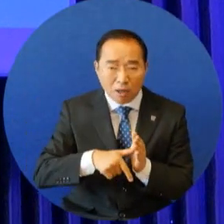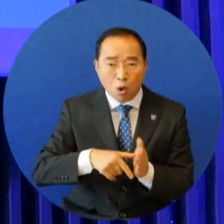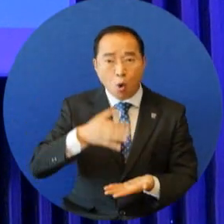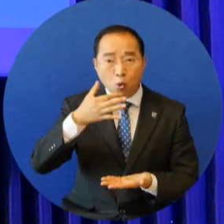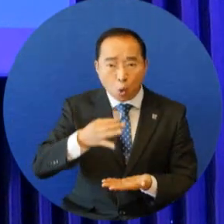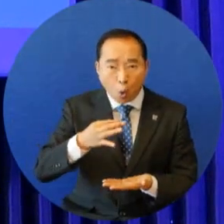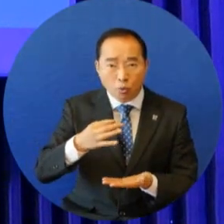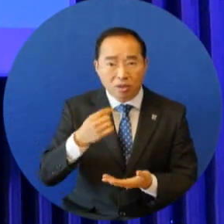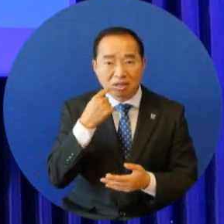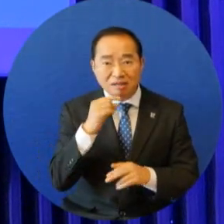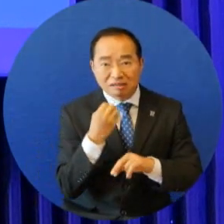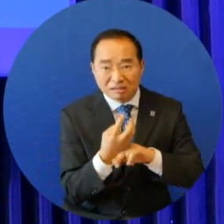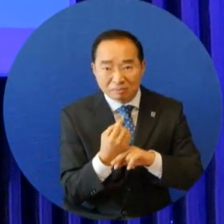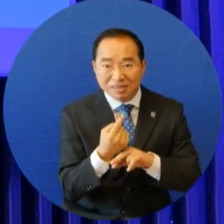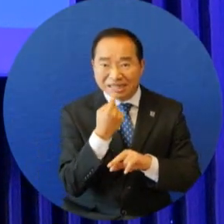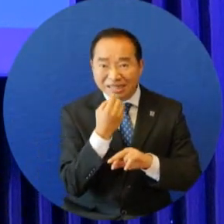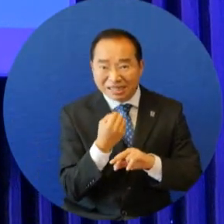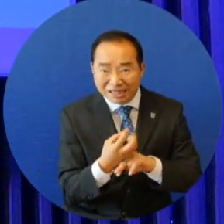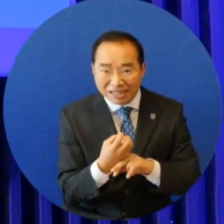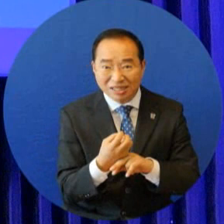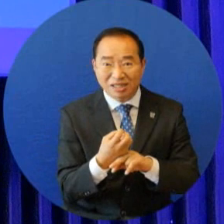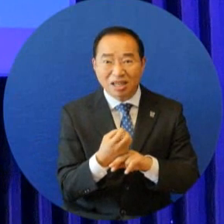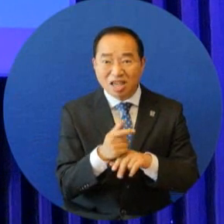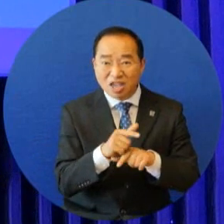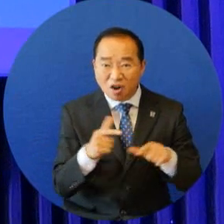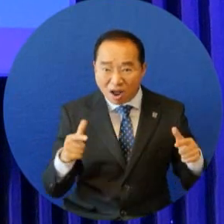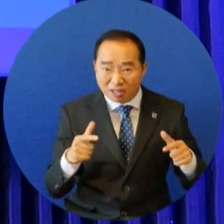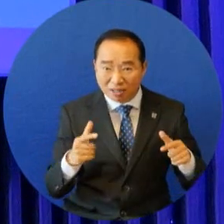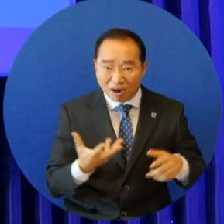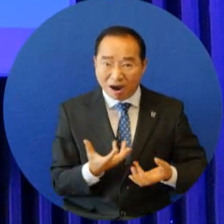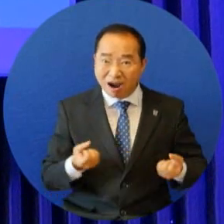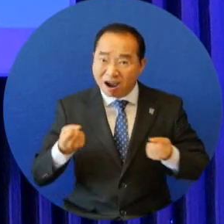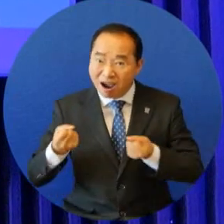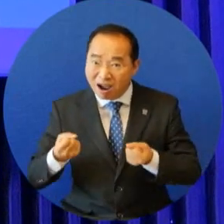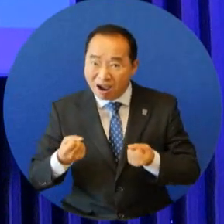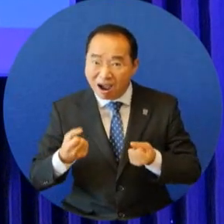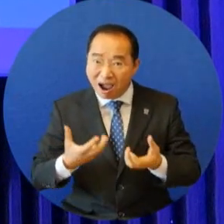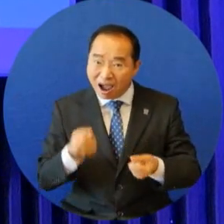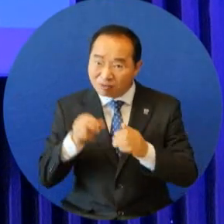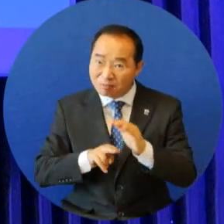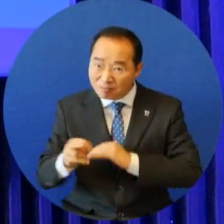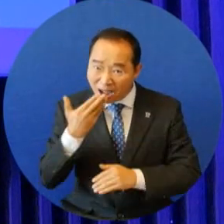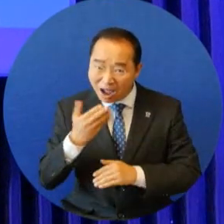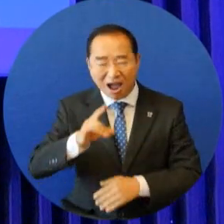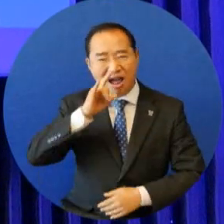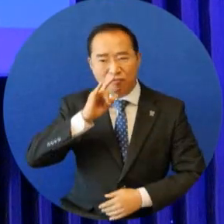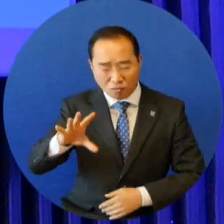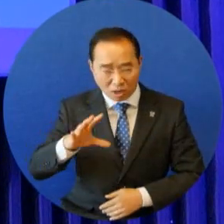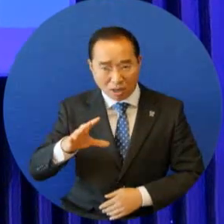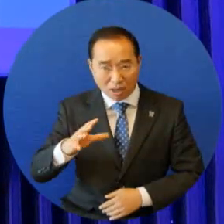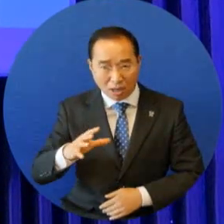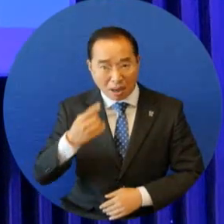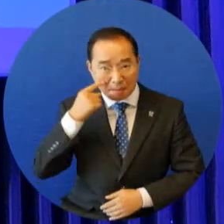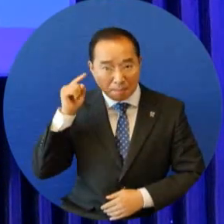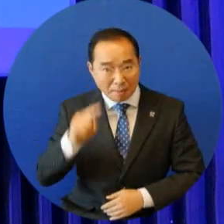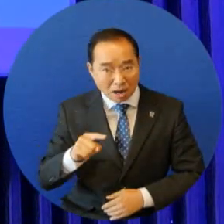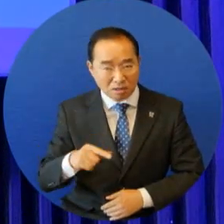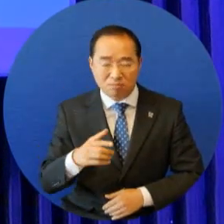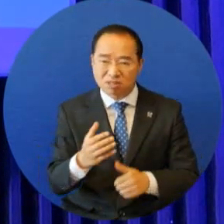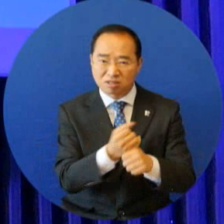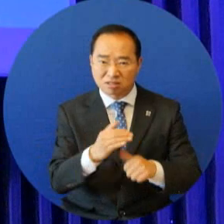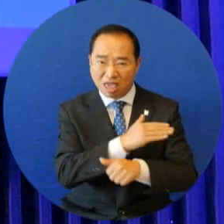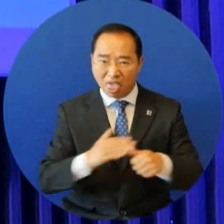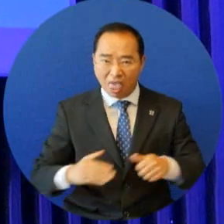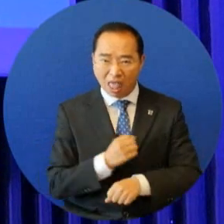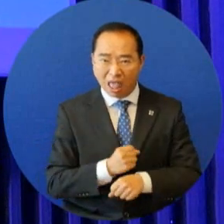돈이나 금, 은, 화폐 이런 것들은 가지고 나가다 걸리면 처형당한다,